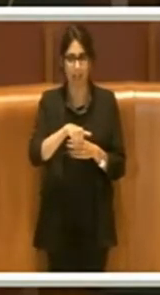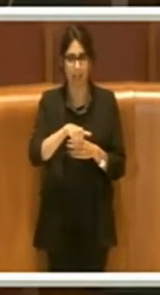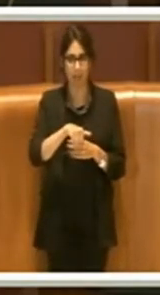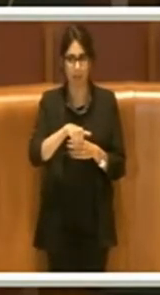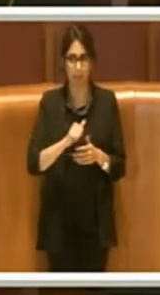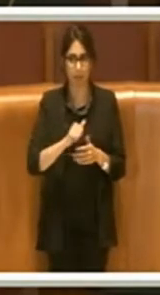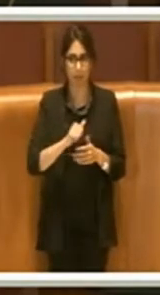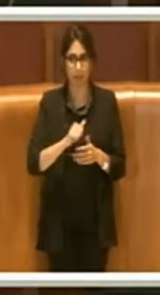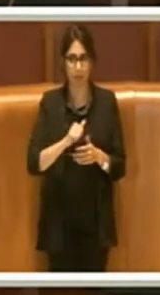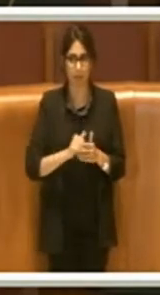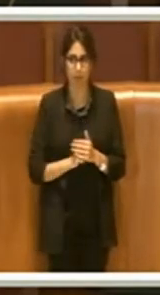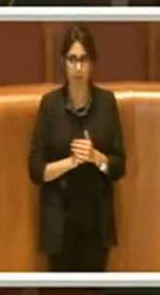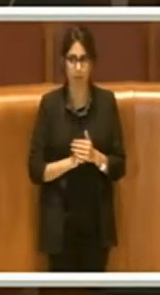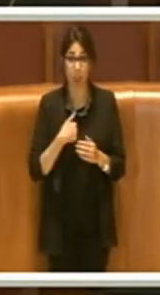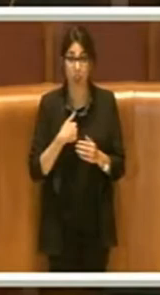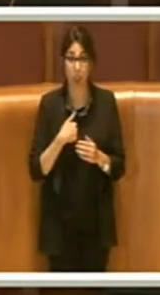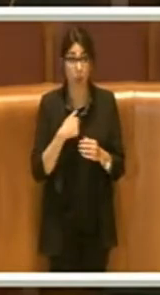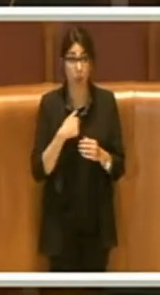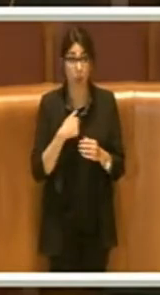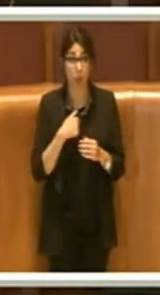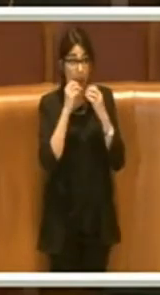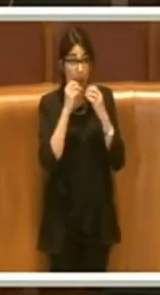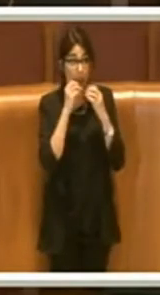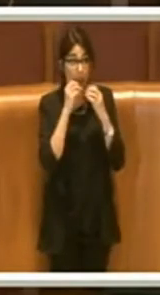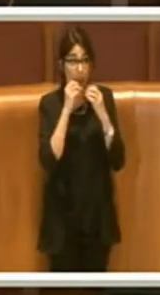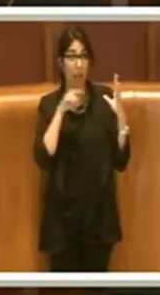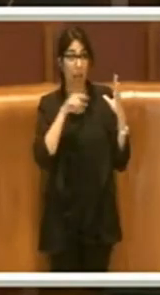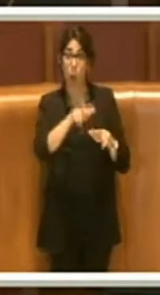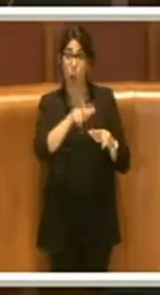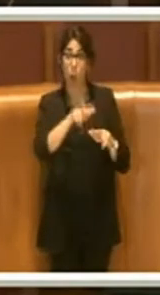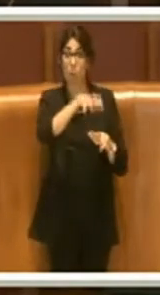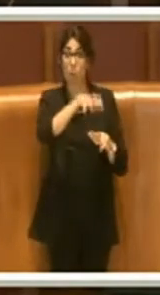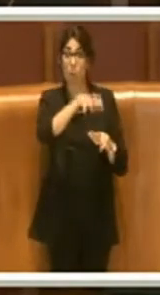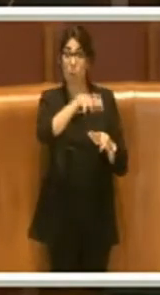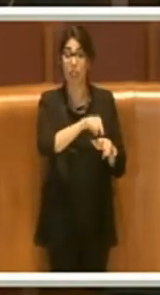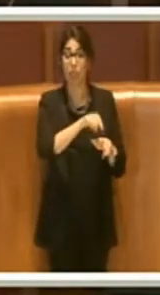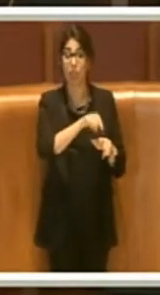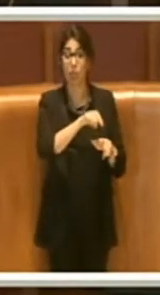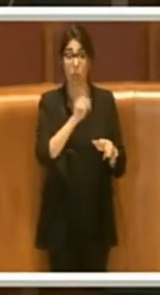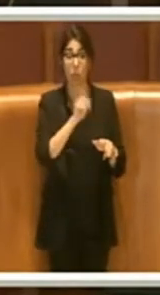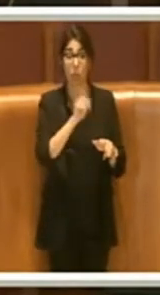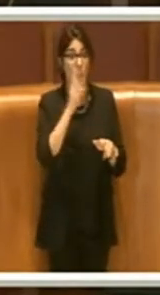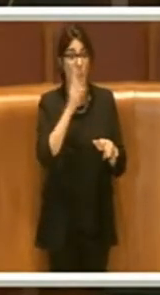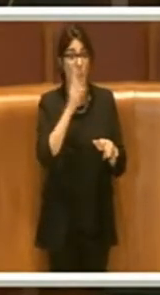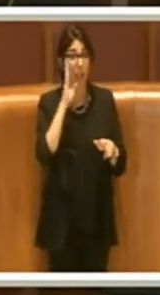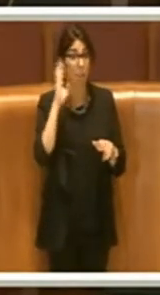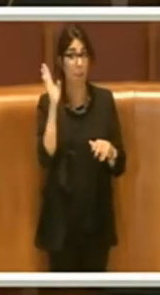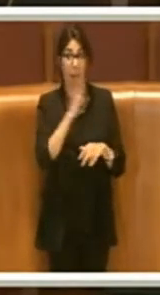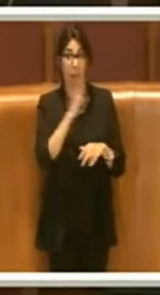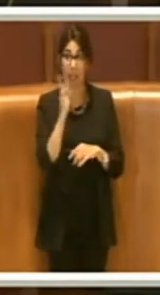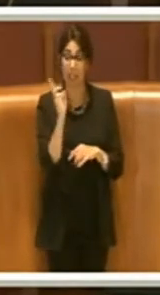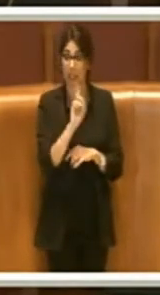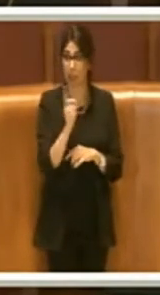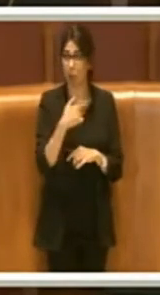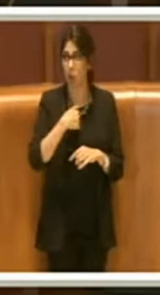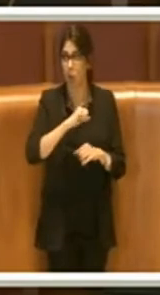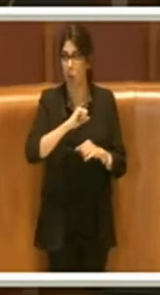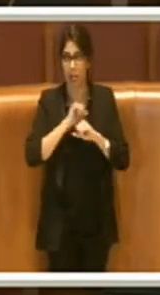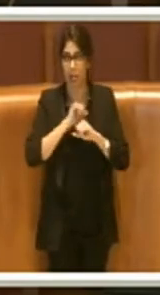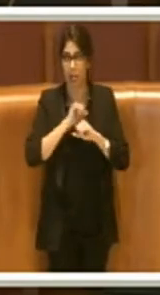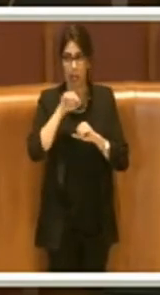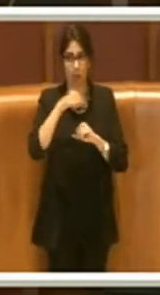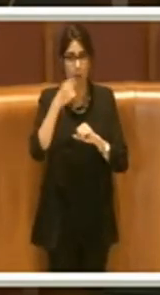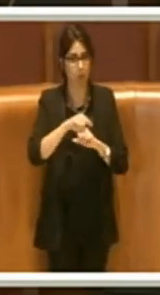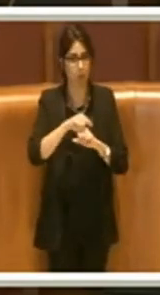che al municipio non siano impazziti, ma che Scusi, intervengo. evidentemente questi siano fondi che